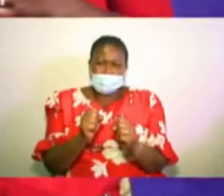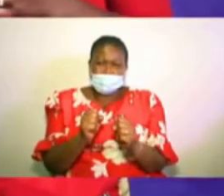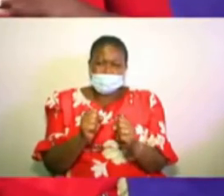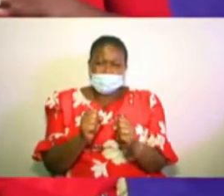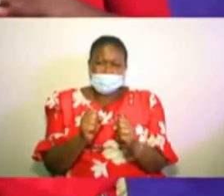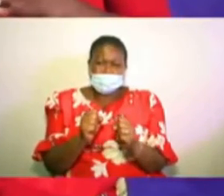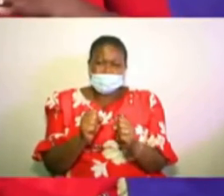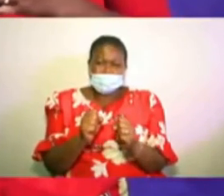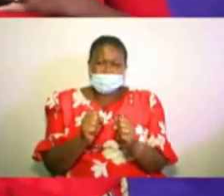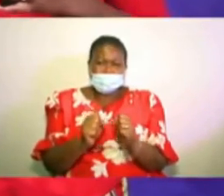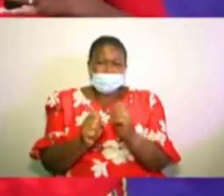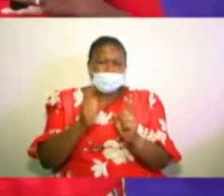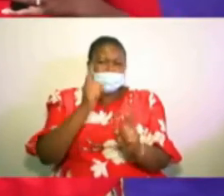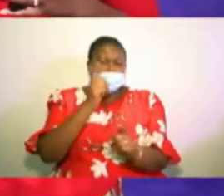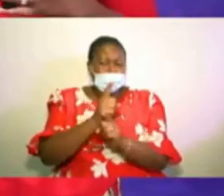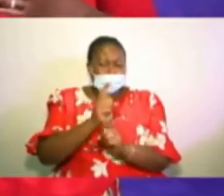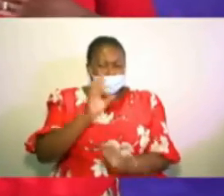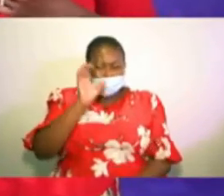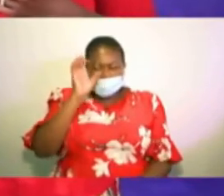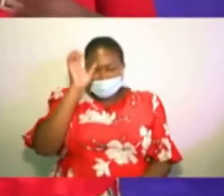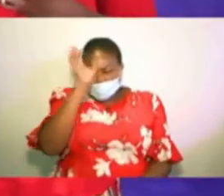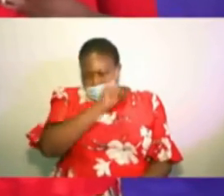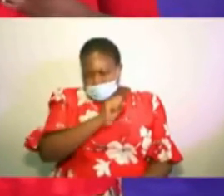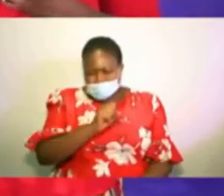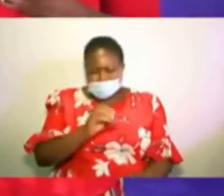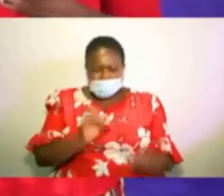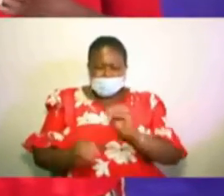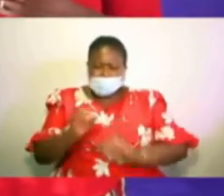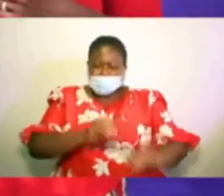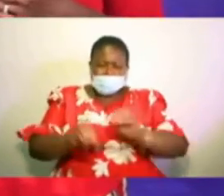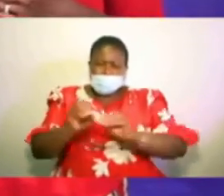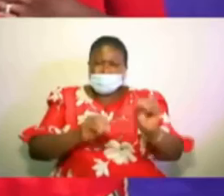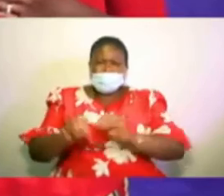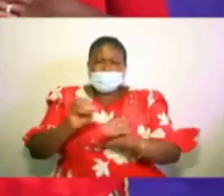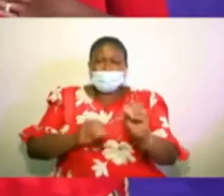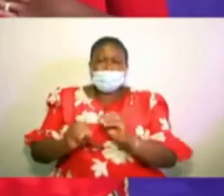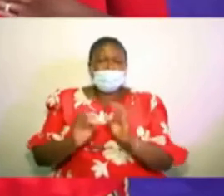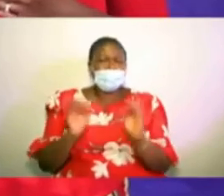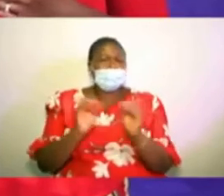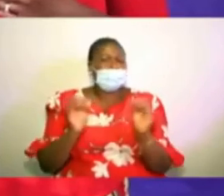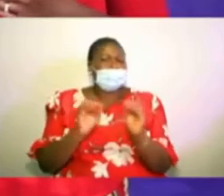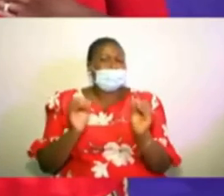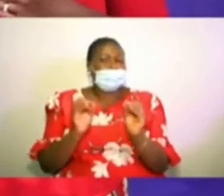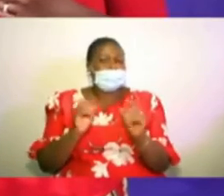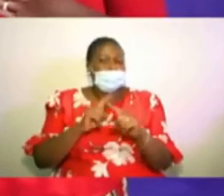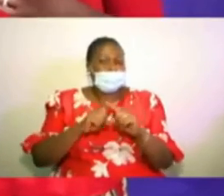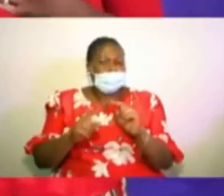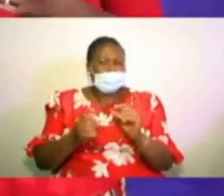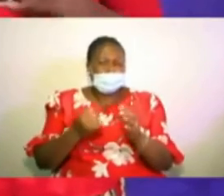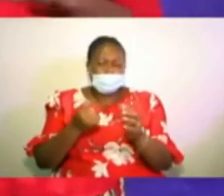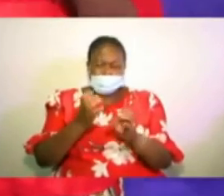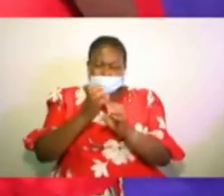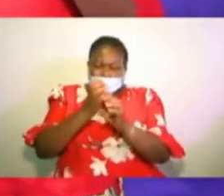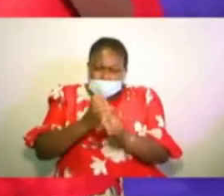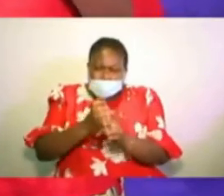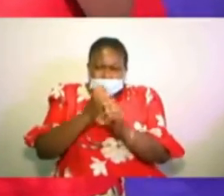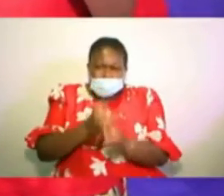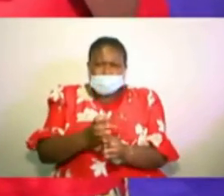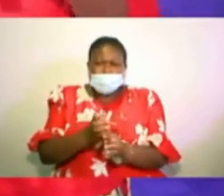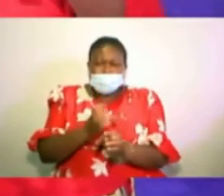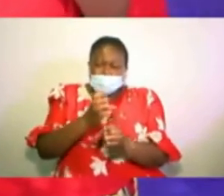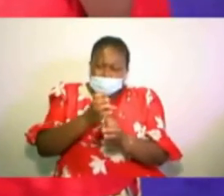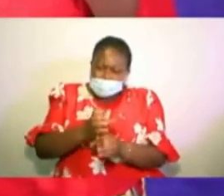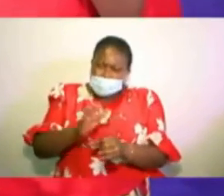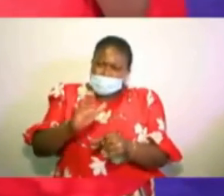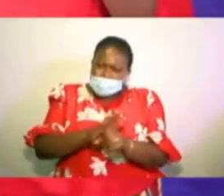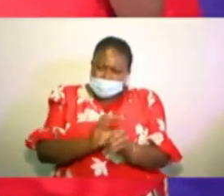it anyhow. The fact that he formed it, there is a designer at work. So he formed him. Et donc, le fait qu'il a